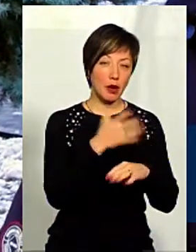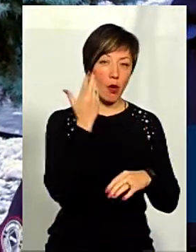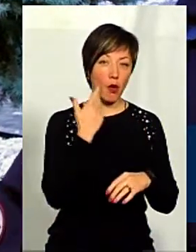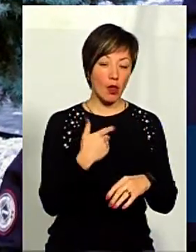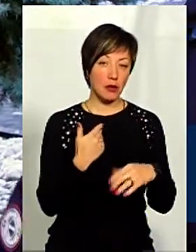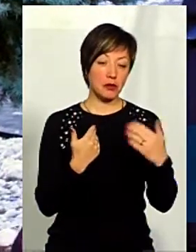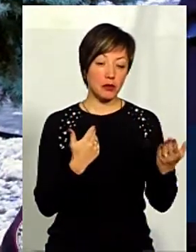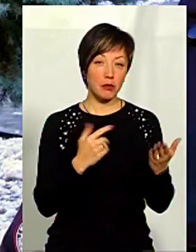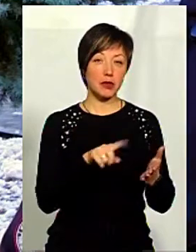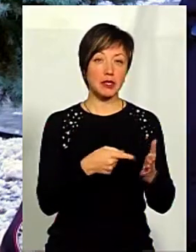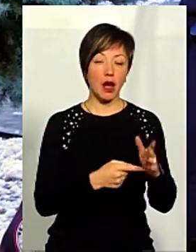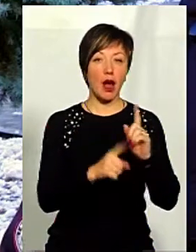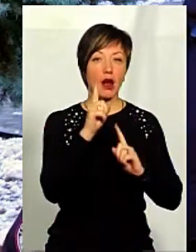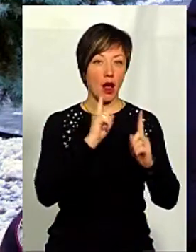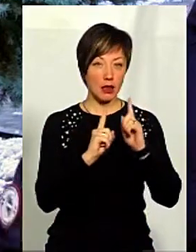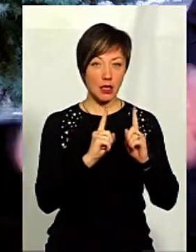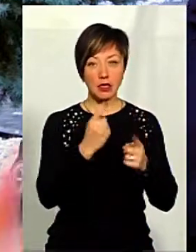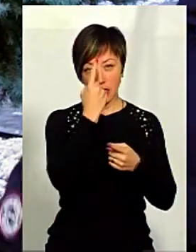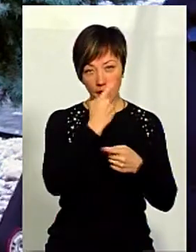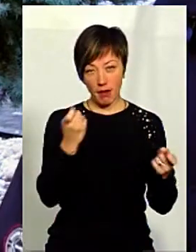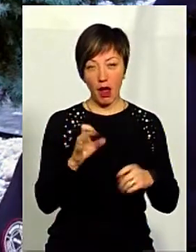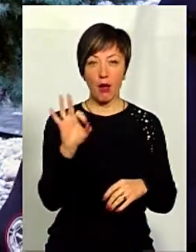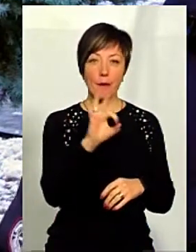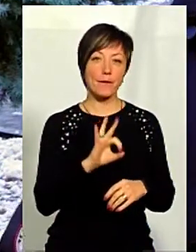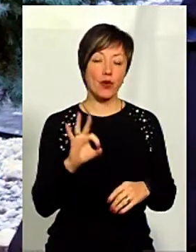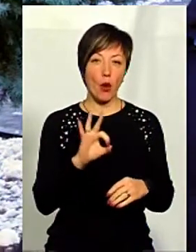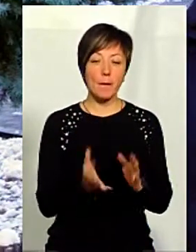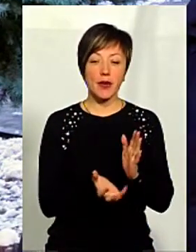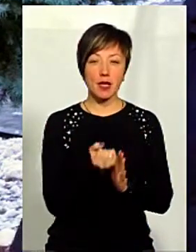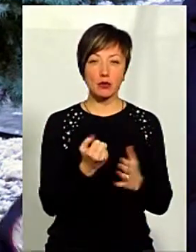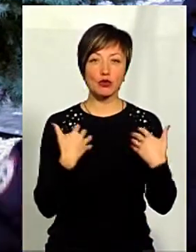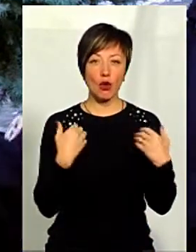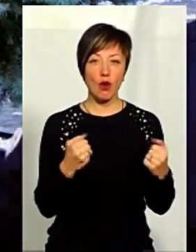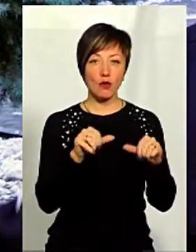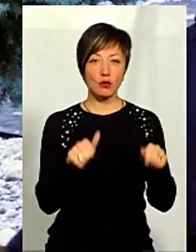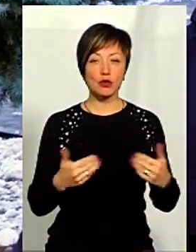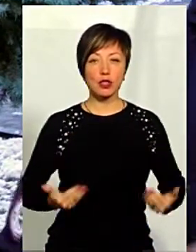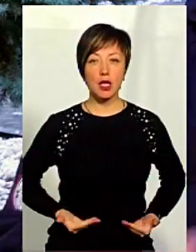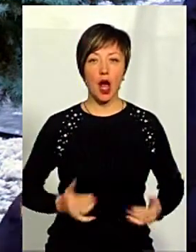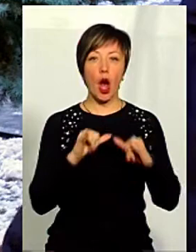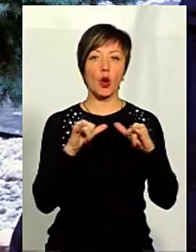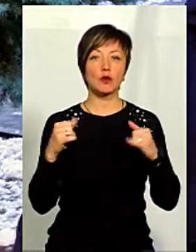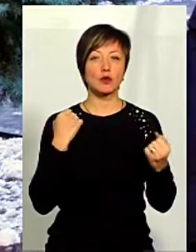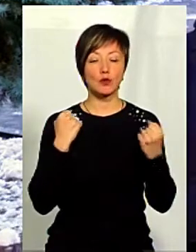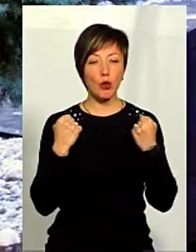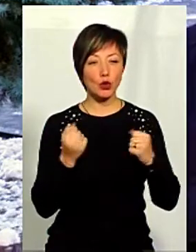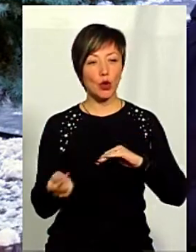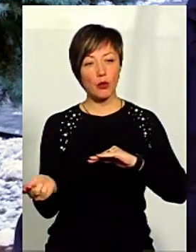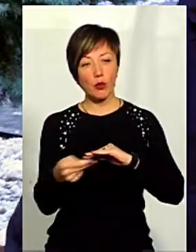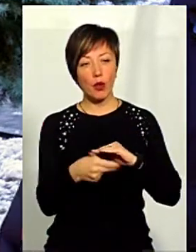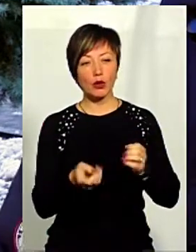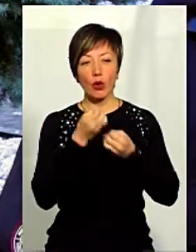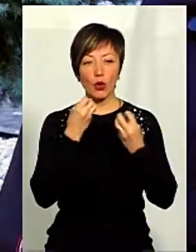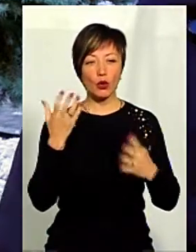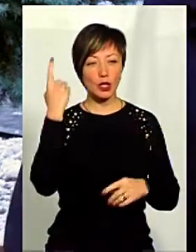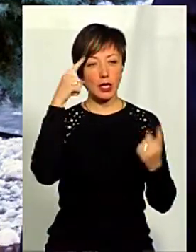з одного боку міська рада заявляє про підтримку здорового способу життя, про розвиток спорту, про пропаганду хороших ідей,